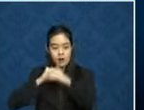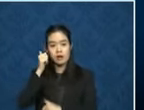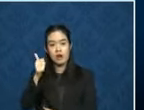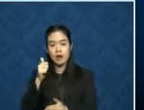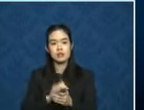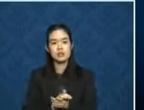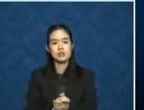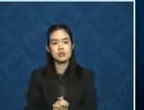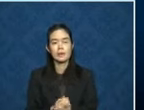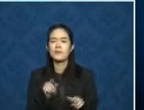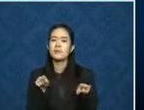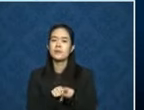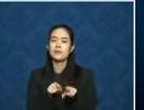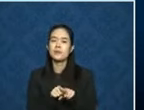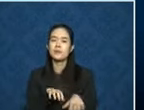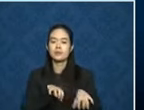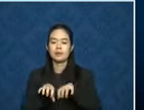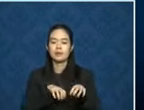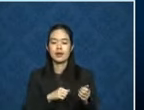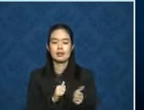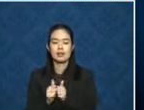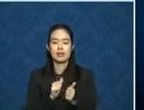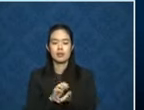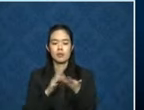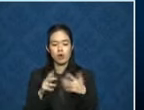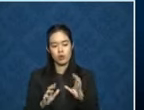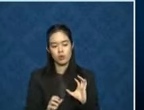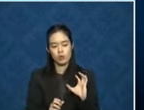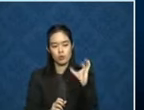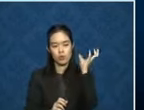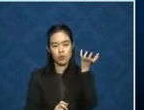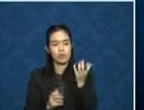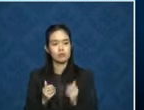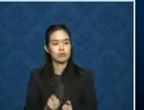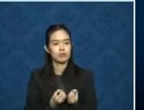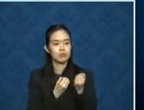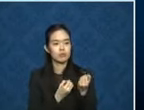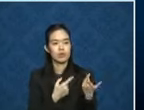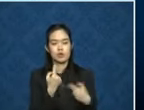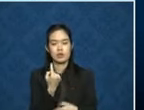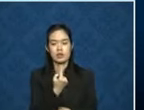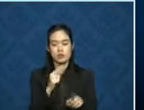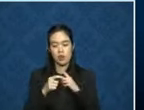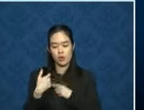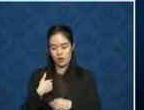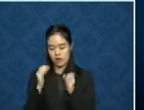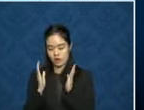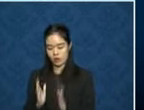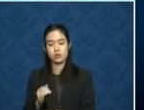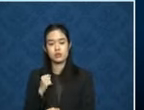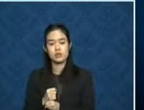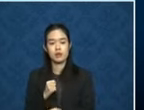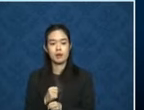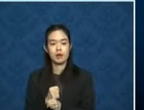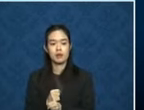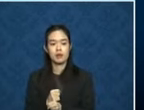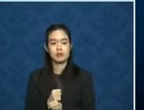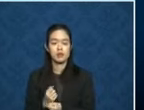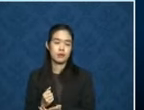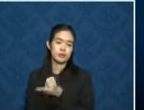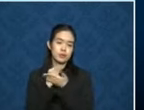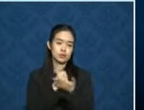ความสำเร็จที่เป็นบันไดไปสู่อุตสาหกรรมในต่างประเทศเท่านั้นนะครับซึ่งจะเป็นการปล่อยให้แรงงานบุคลากรคุณภาพไหลสู่ตลาดต่างประเทศ